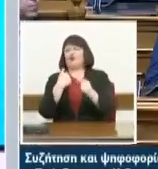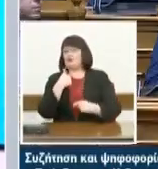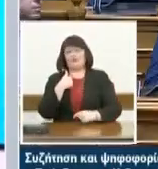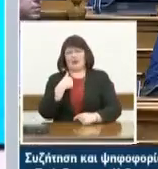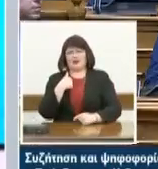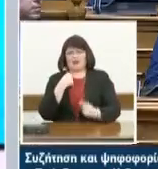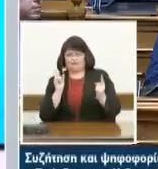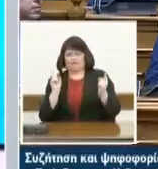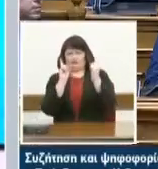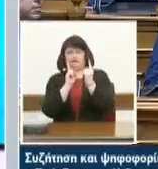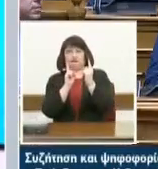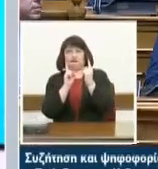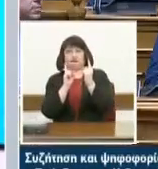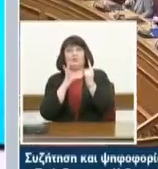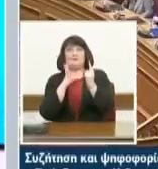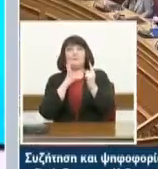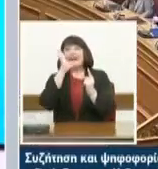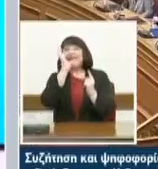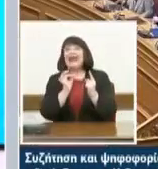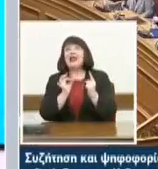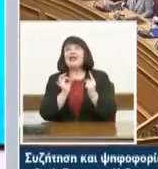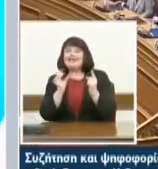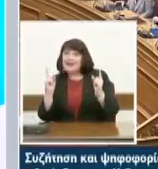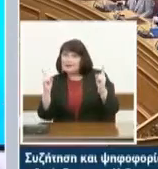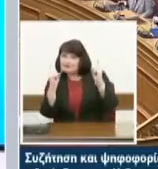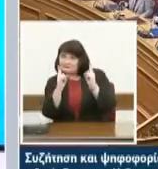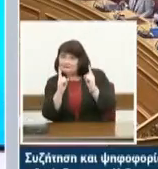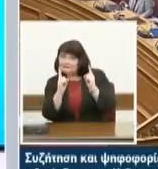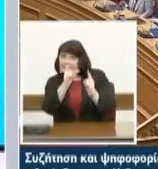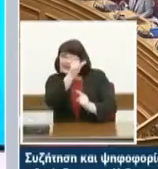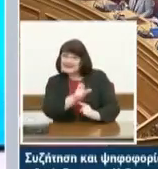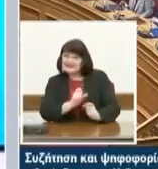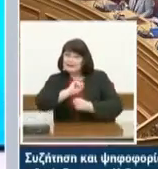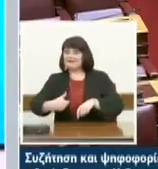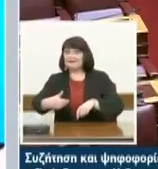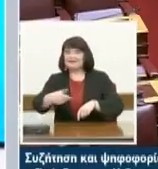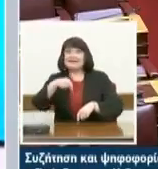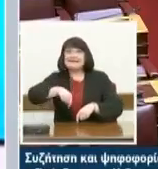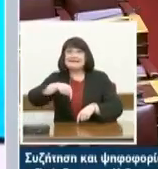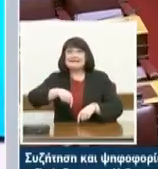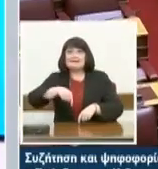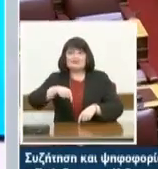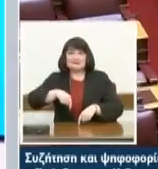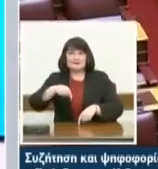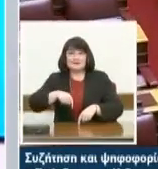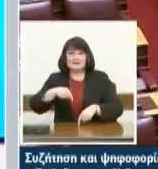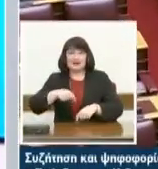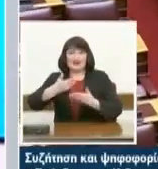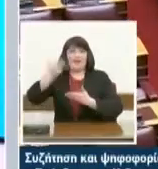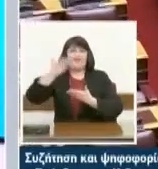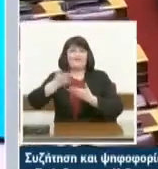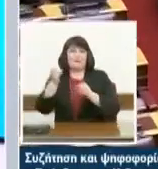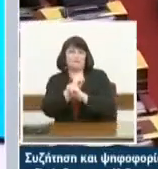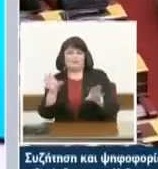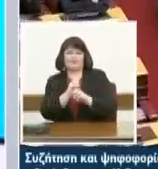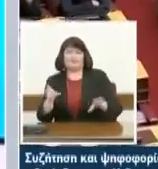πληστηριασμός. Ευχαριστούμε πάρα πολύ. Ο κύριος Πάνας στη Χαλκιδική. Η κυρία Μάγκη Δούση, υποψήφια εδώ στην Ανατολική Αττική.